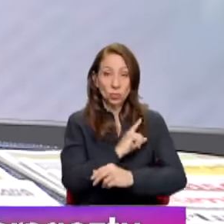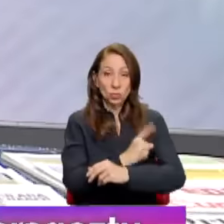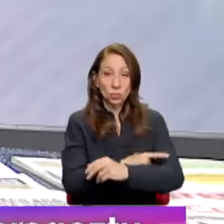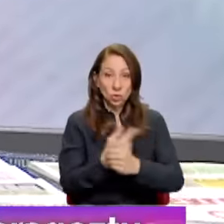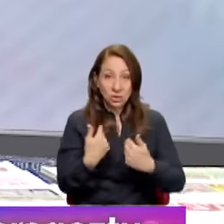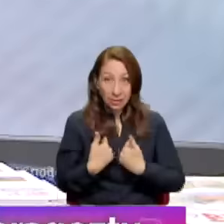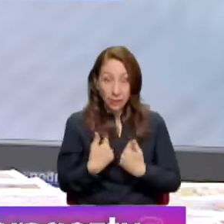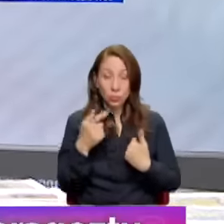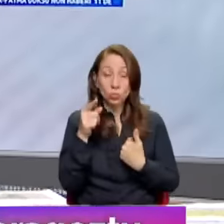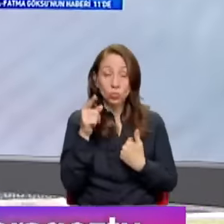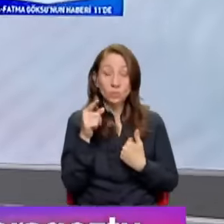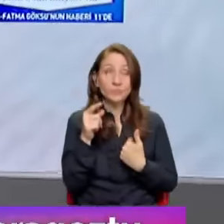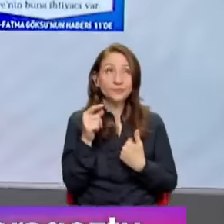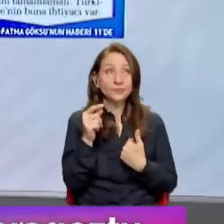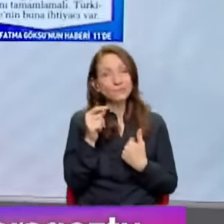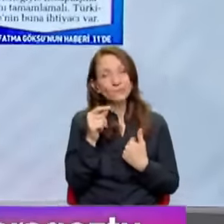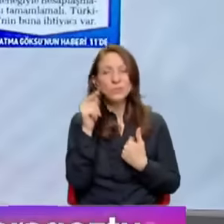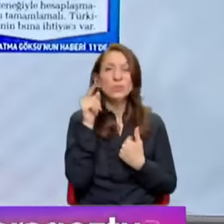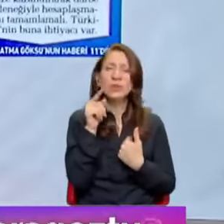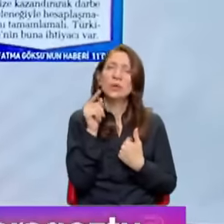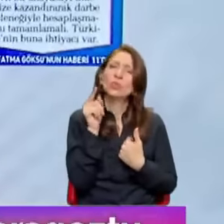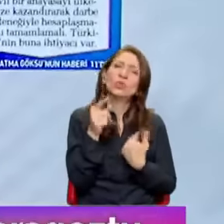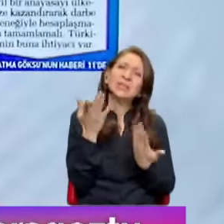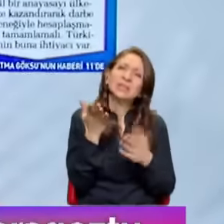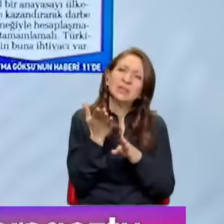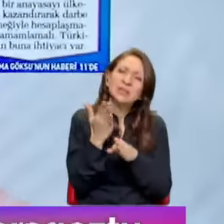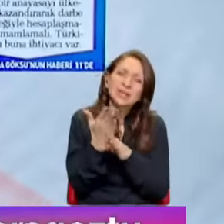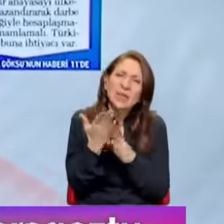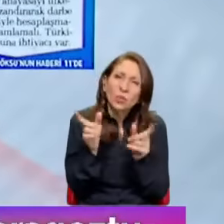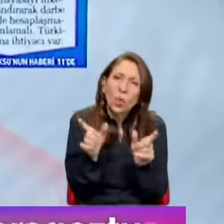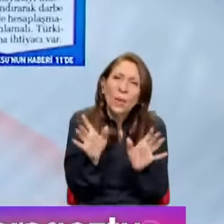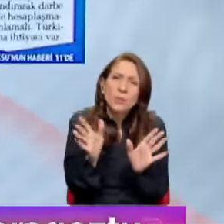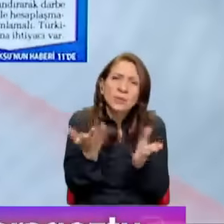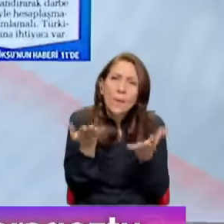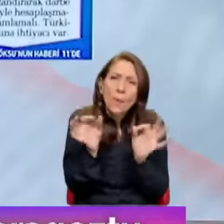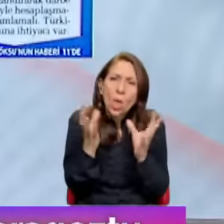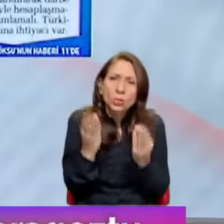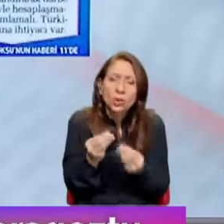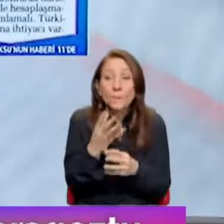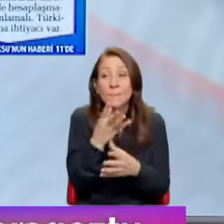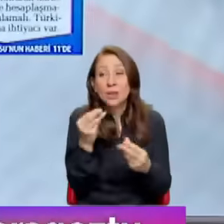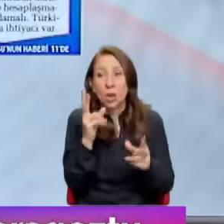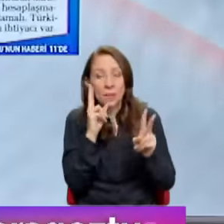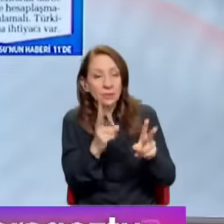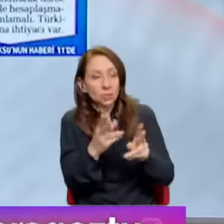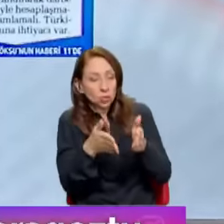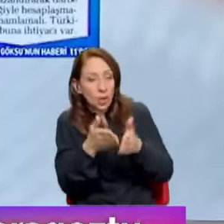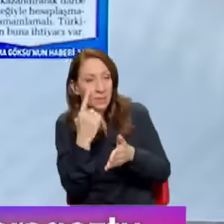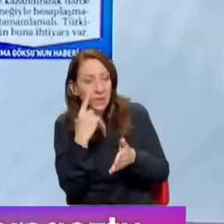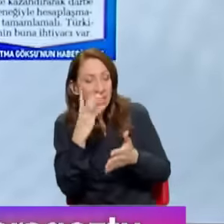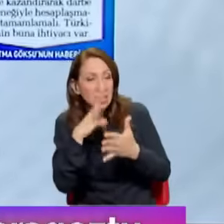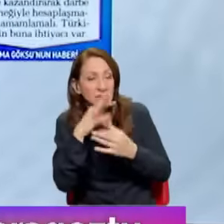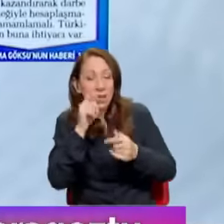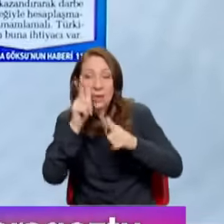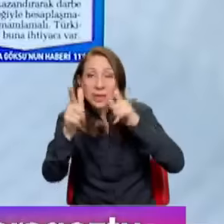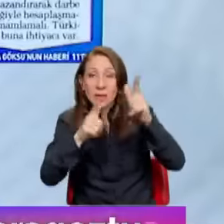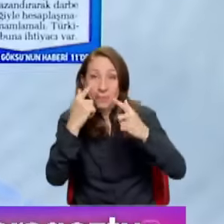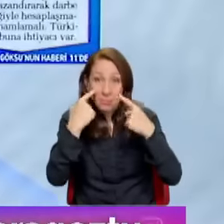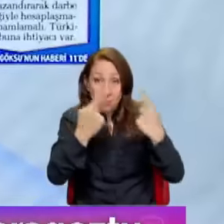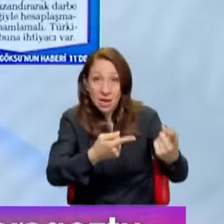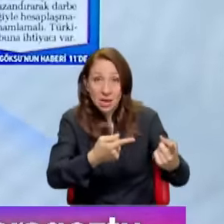ise bunu nasıl koruyamıyoruz niye bu hale geld milyonlara bakın sokağa bakın insanların feryadına